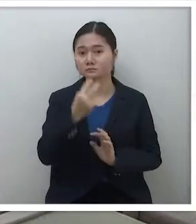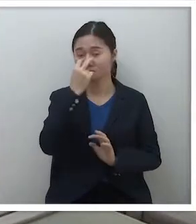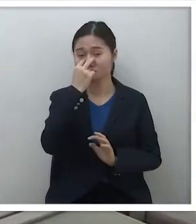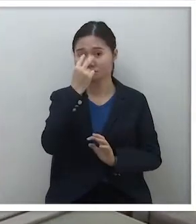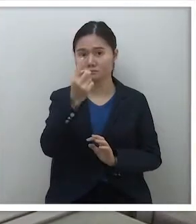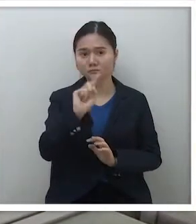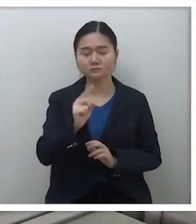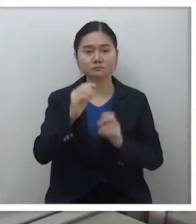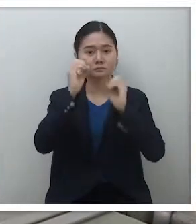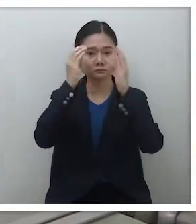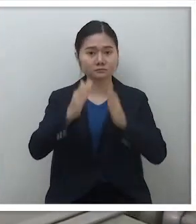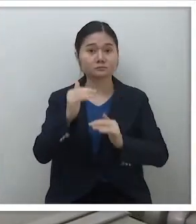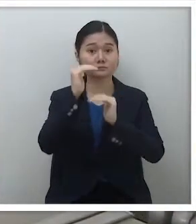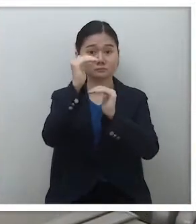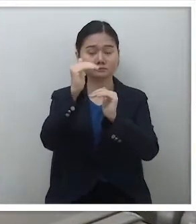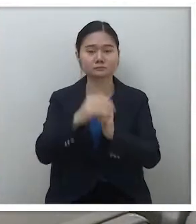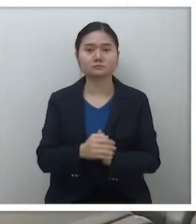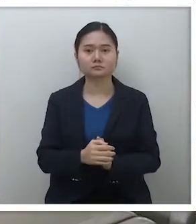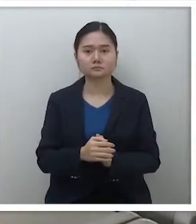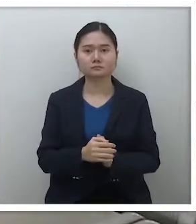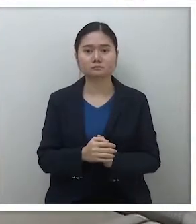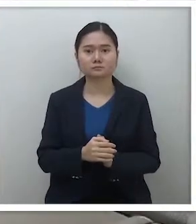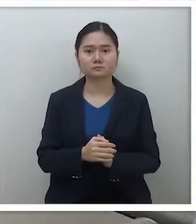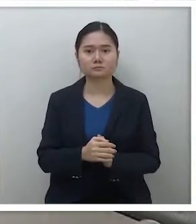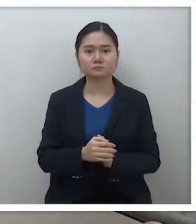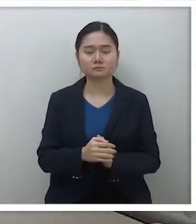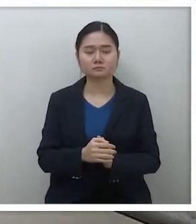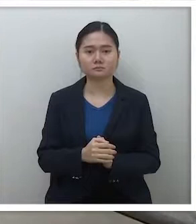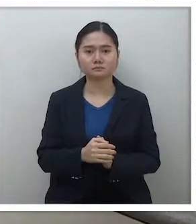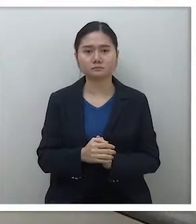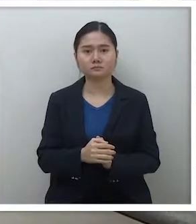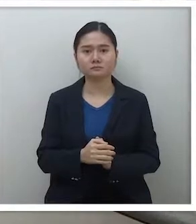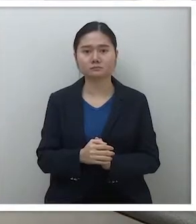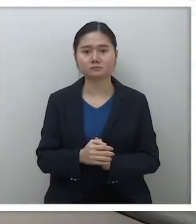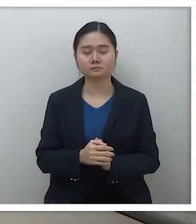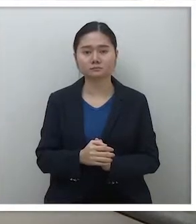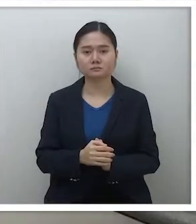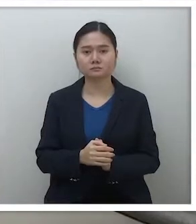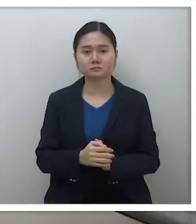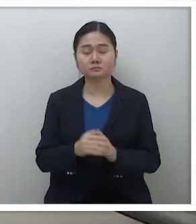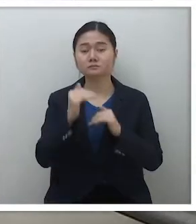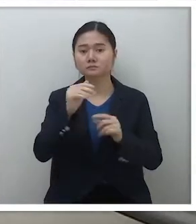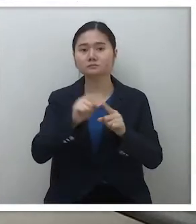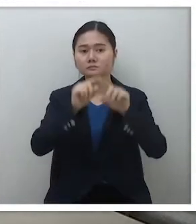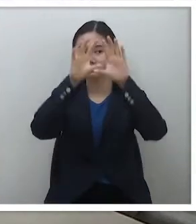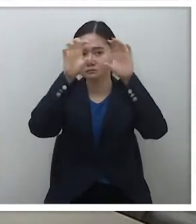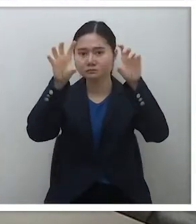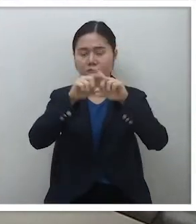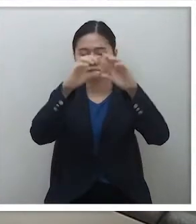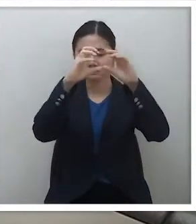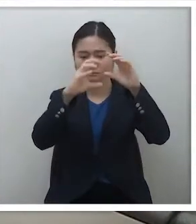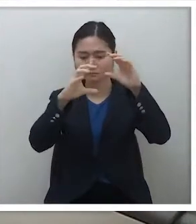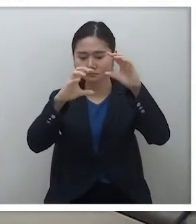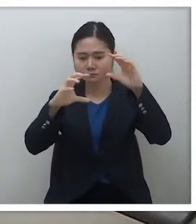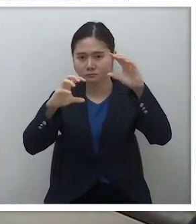ครูกำหนดระดับของอะไรครับก้อนเมฆให้มันต่ำลงไปเรื่อย